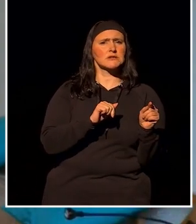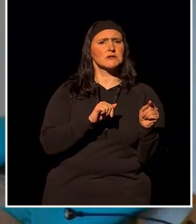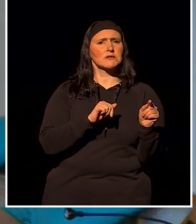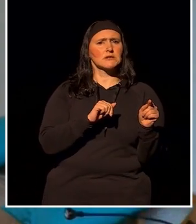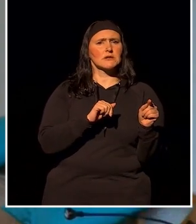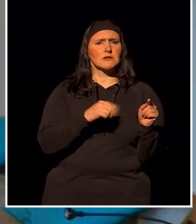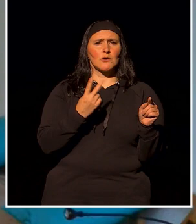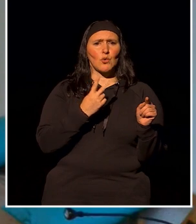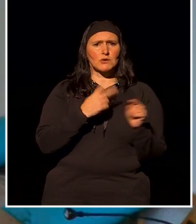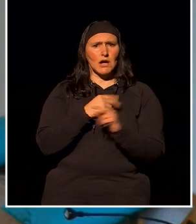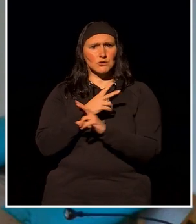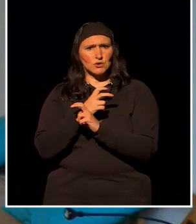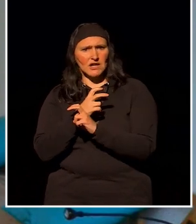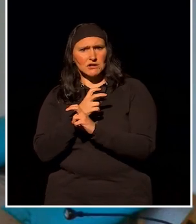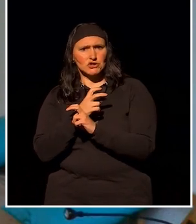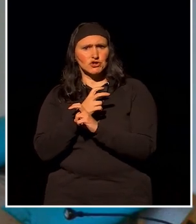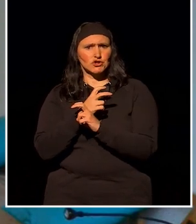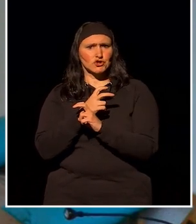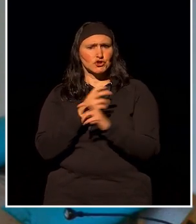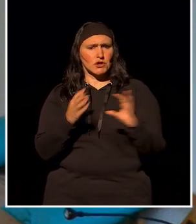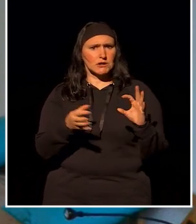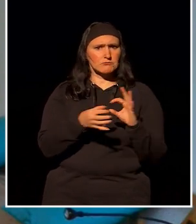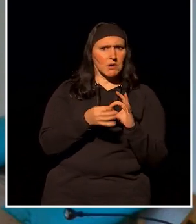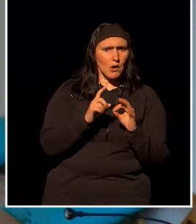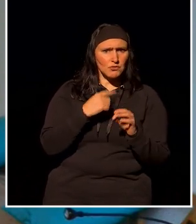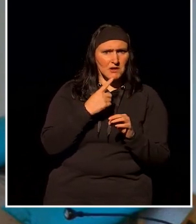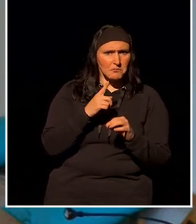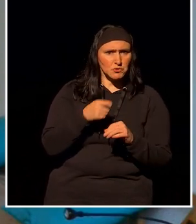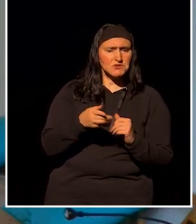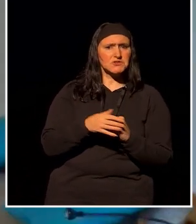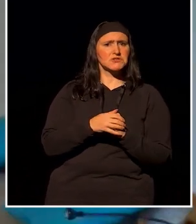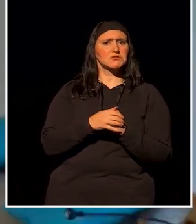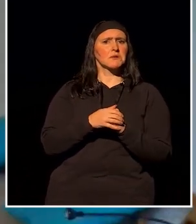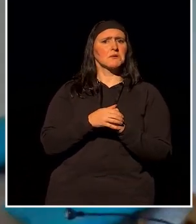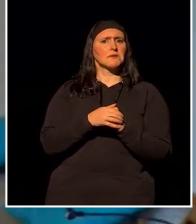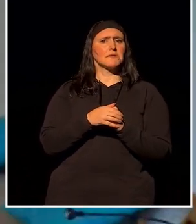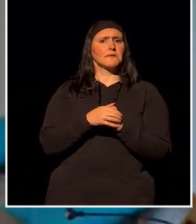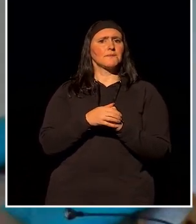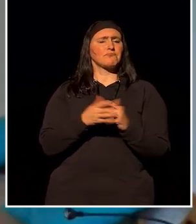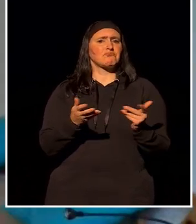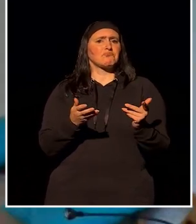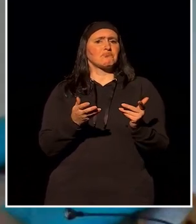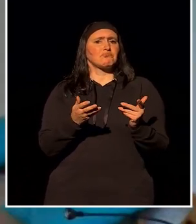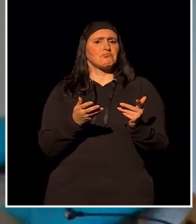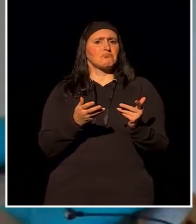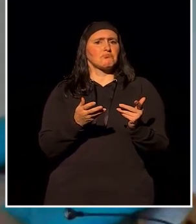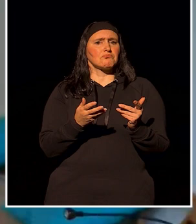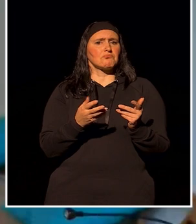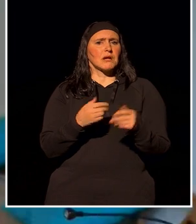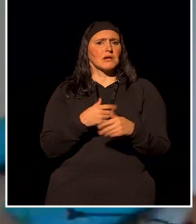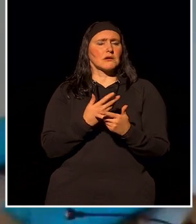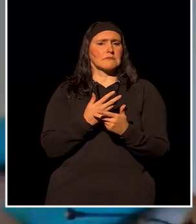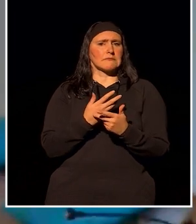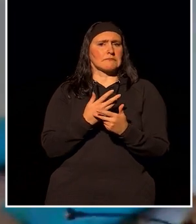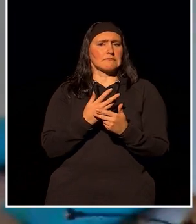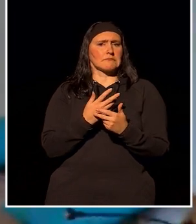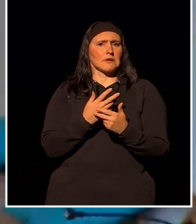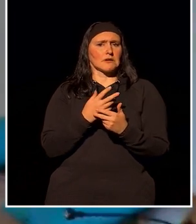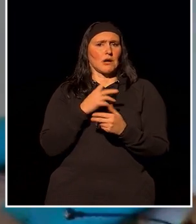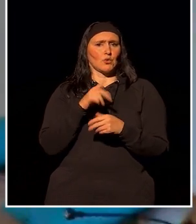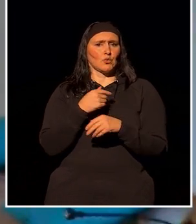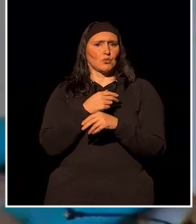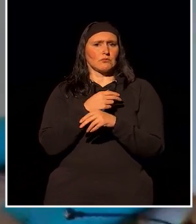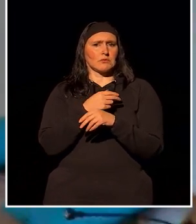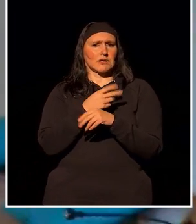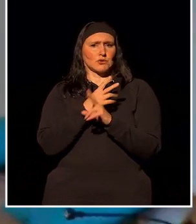auch der österreichische Antisemitismus gemeint, der in Österreich mindestens so virulent und massiv aufgetreten